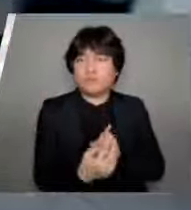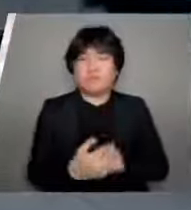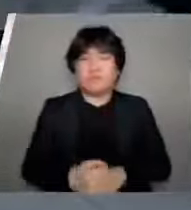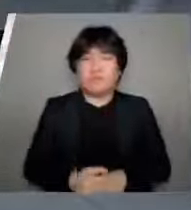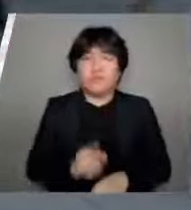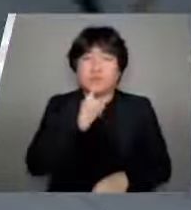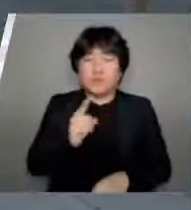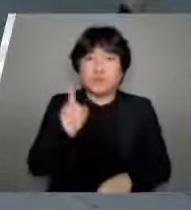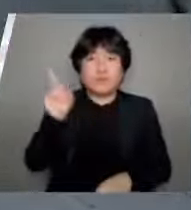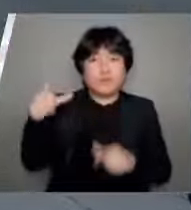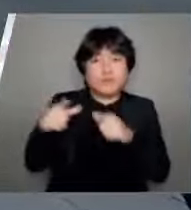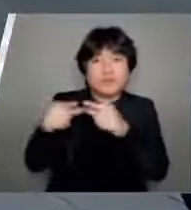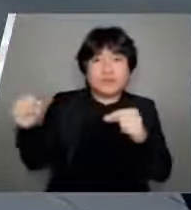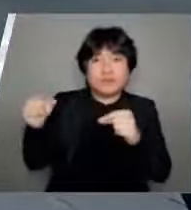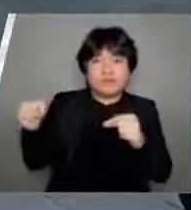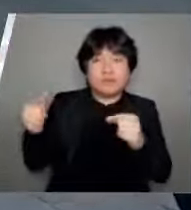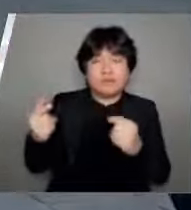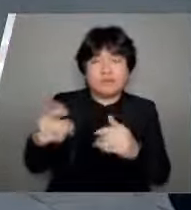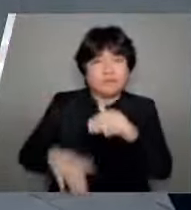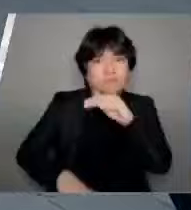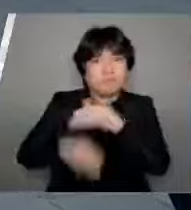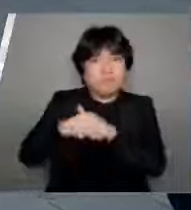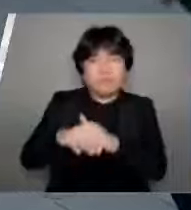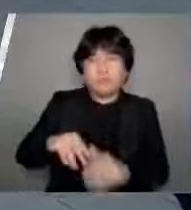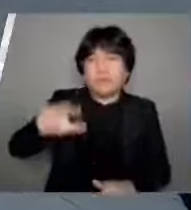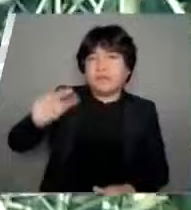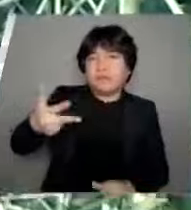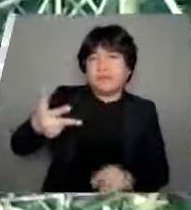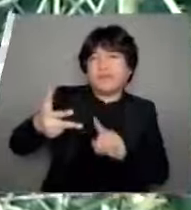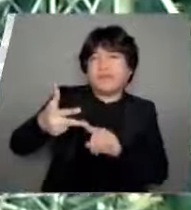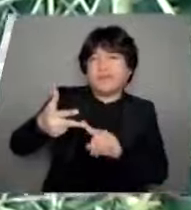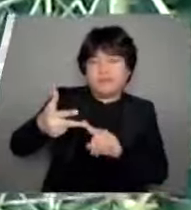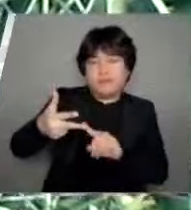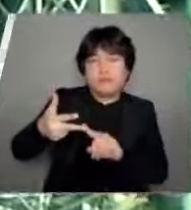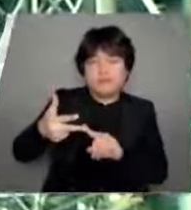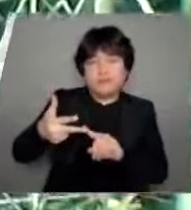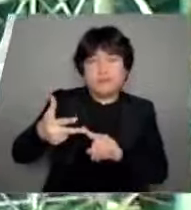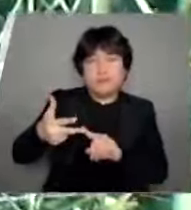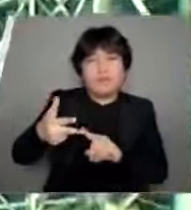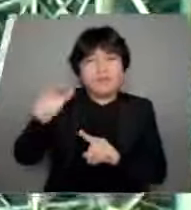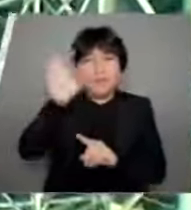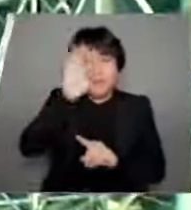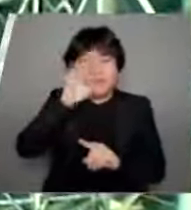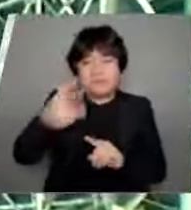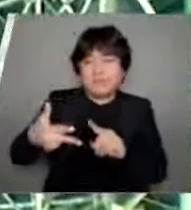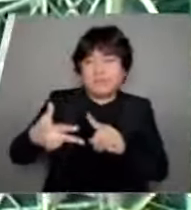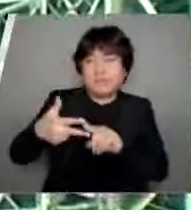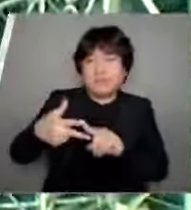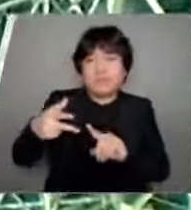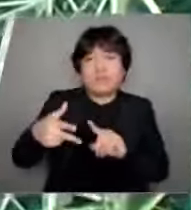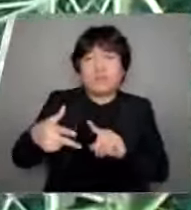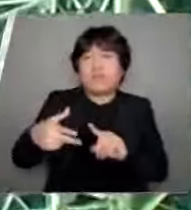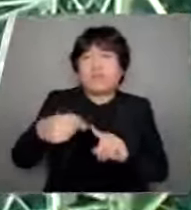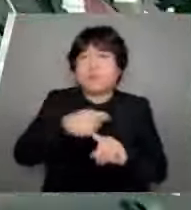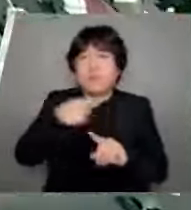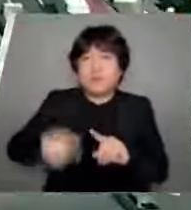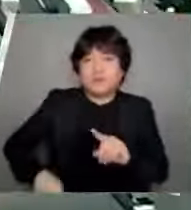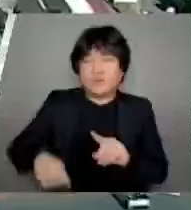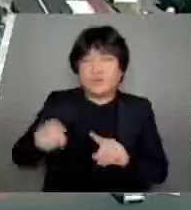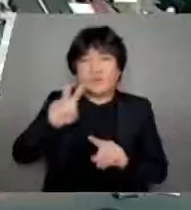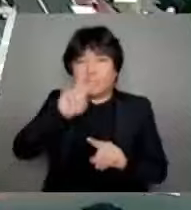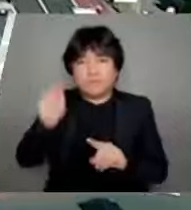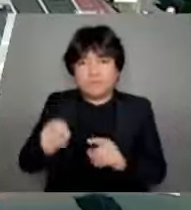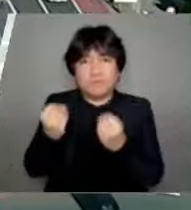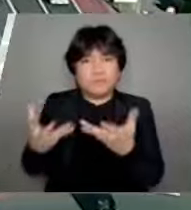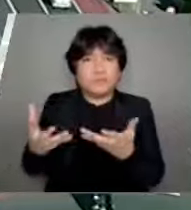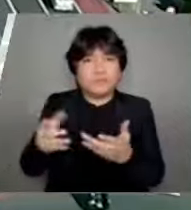doon, kasunod ng Vietnam at China. Sa ngayon, may mahigit 300,000 undocumented na mga Pilipino ang nagtatrabaho sa Japan